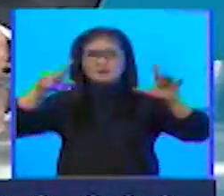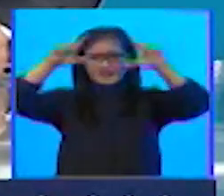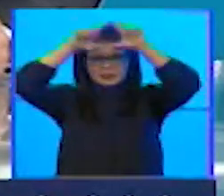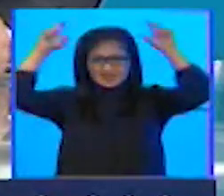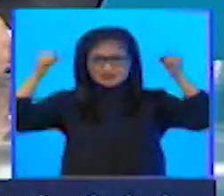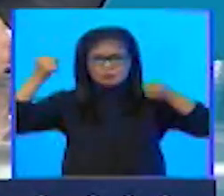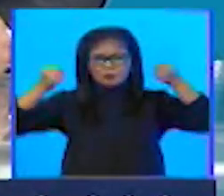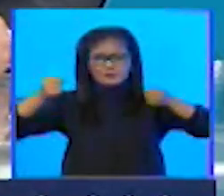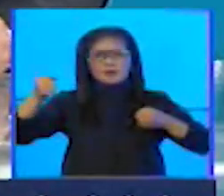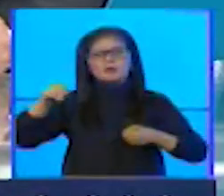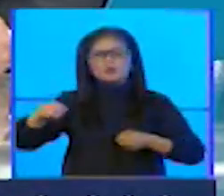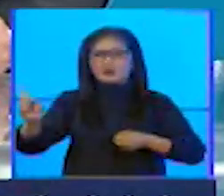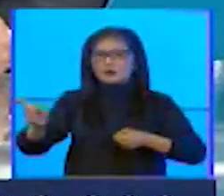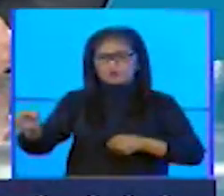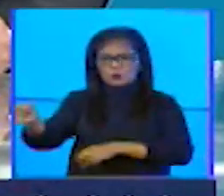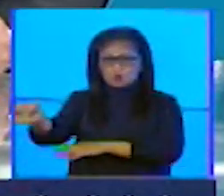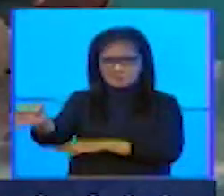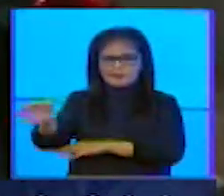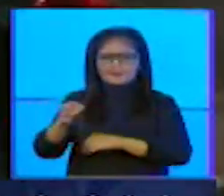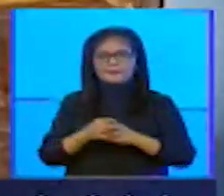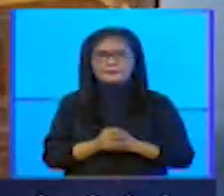mobil angkutan kota.